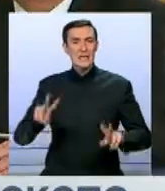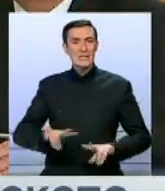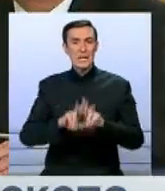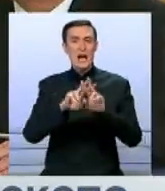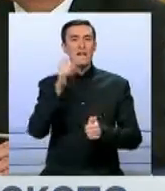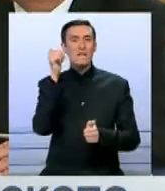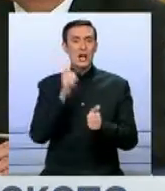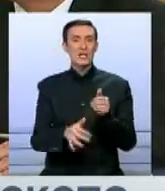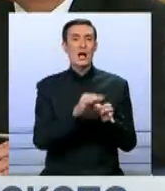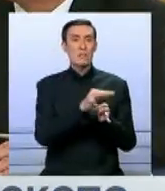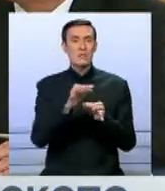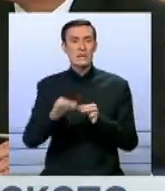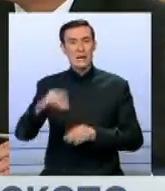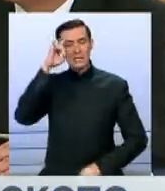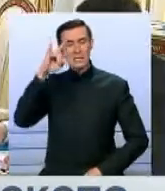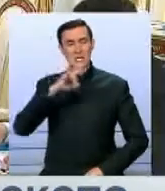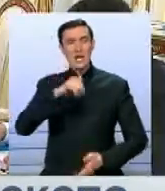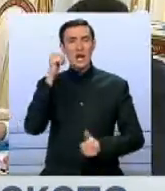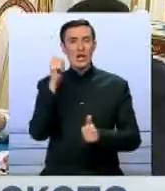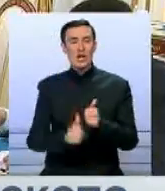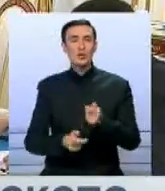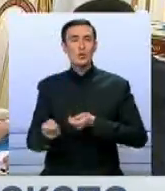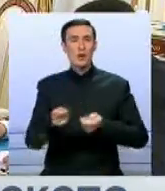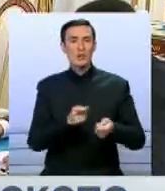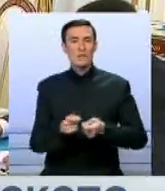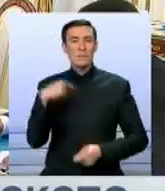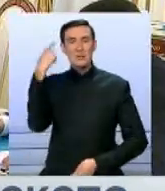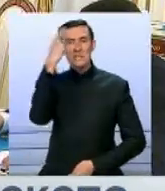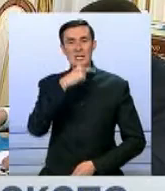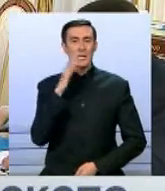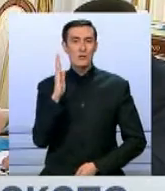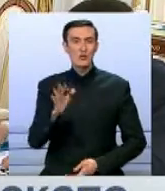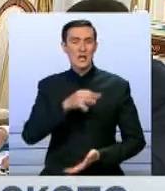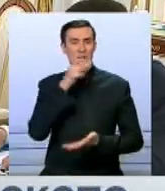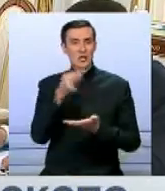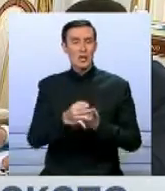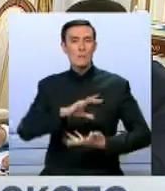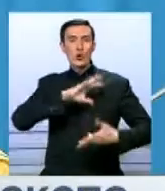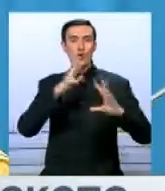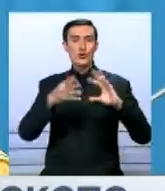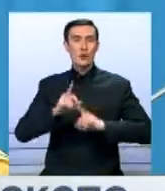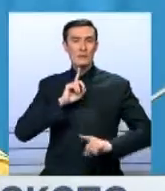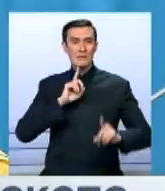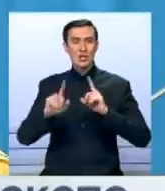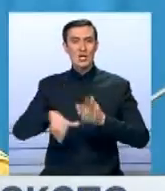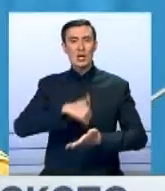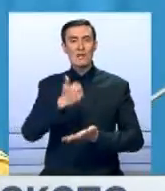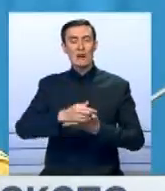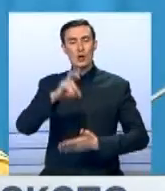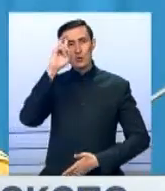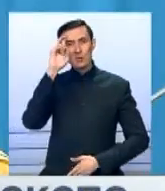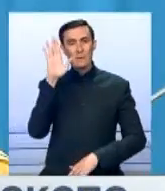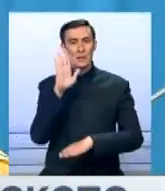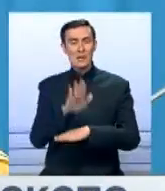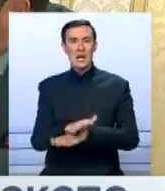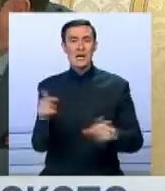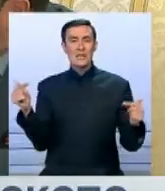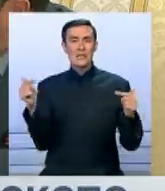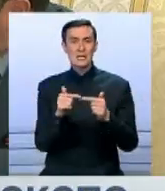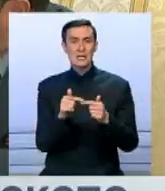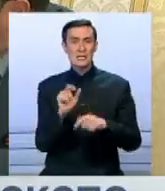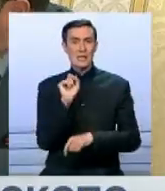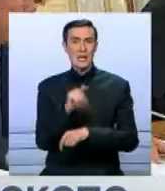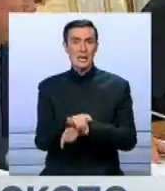всех регионах. Каждый руководитель несет за это персональную ответственность. По итогам совещания глава государства дал ряд конкретных